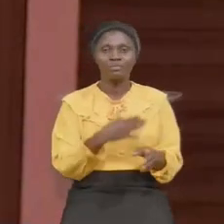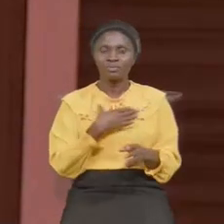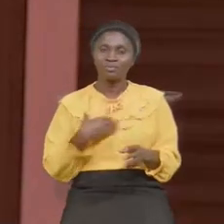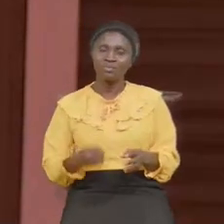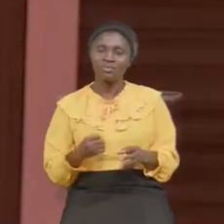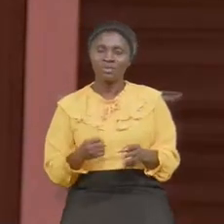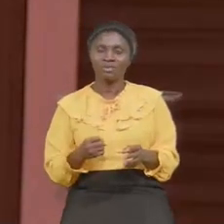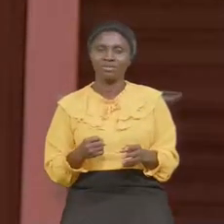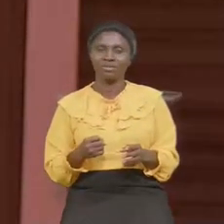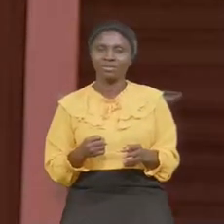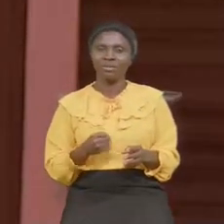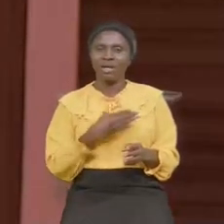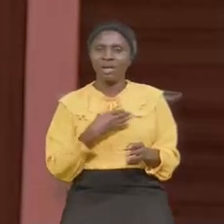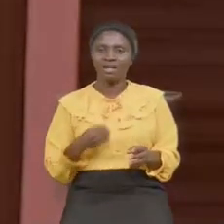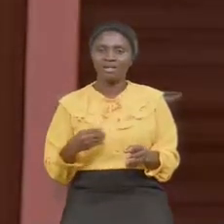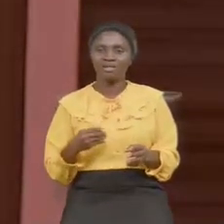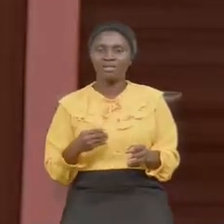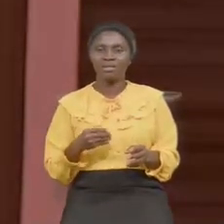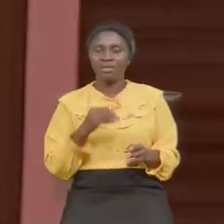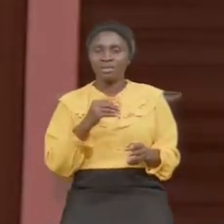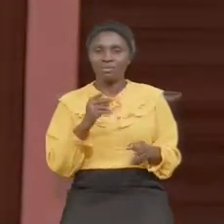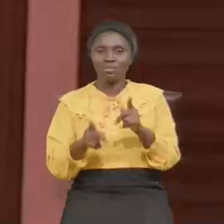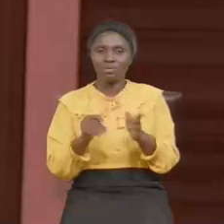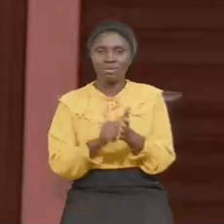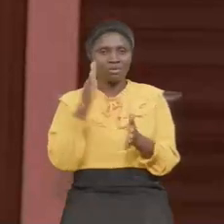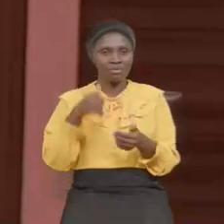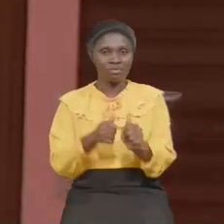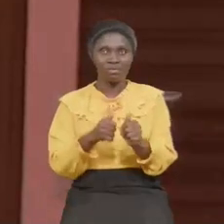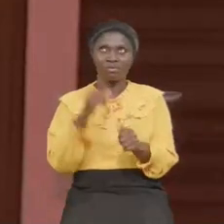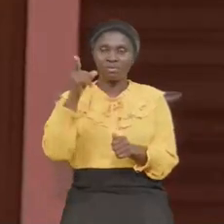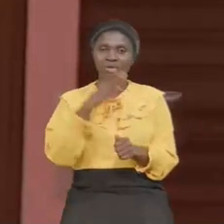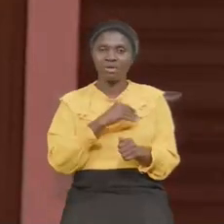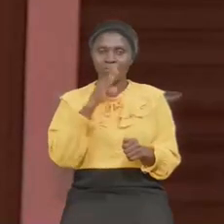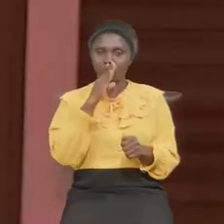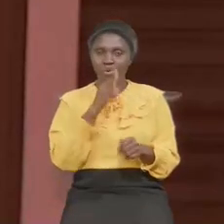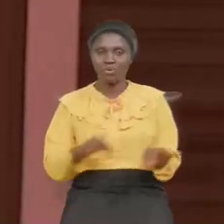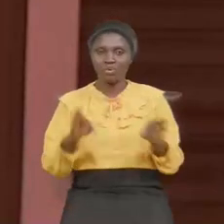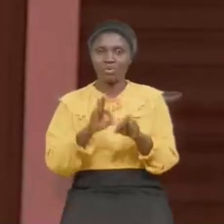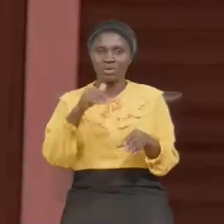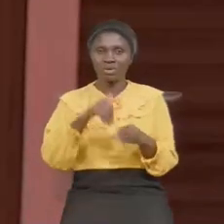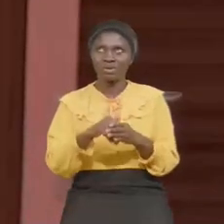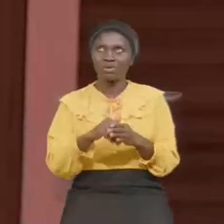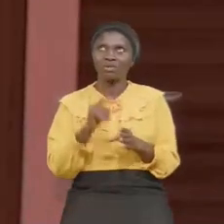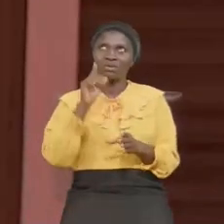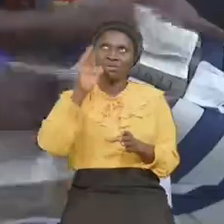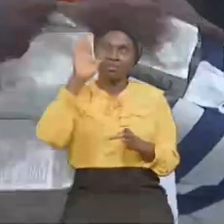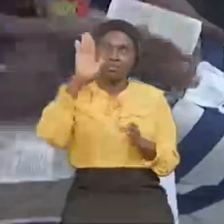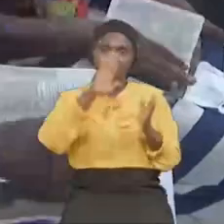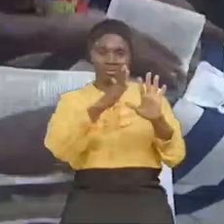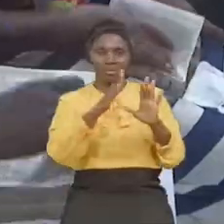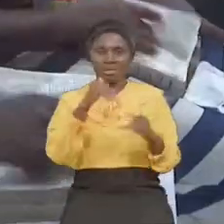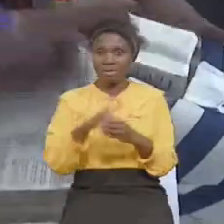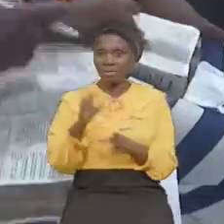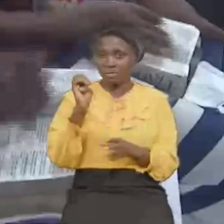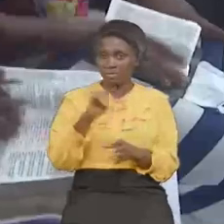suivre et qui seront dignes à ses yeux. Ah, regardons Exode 32. Cette